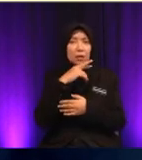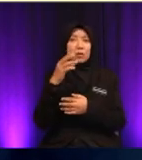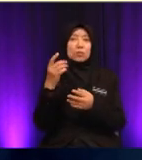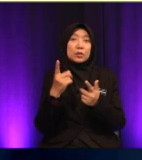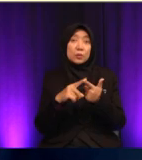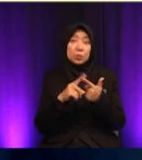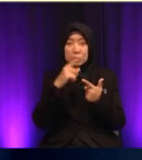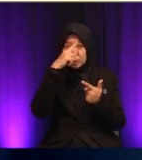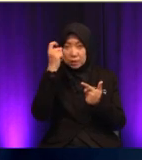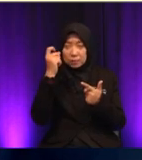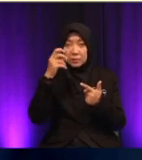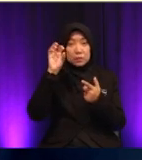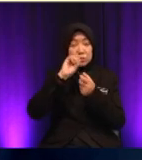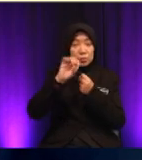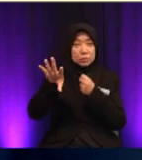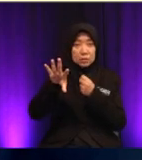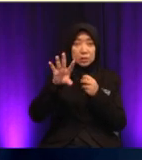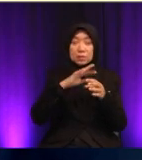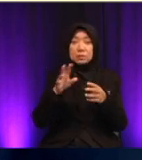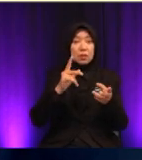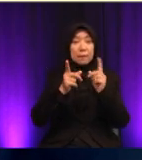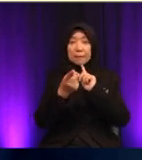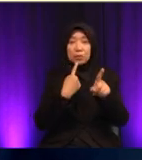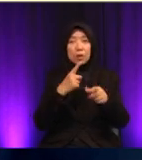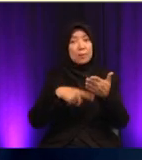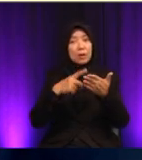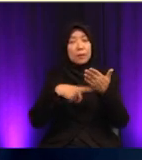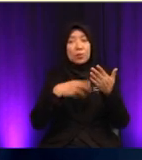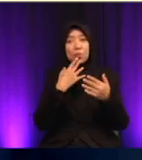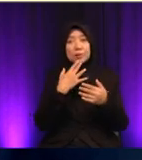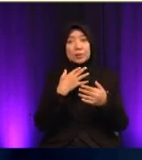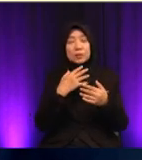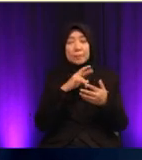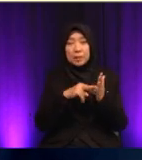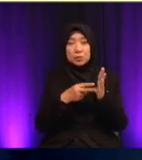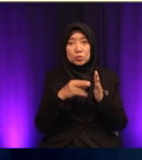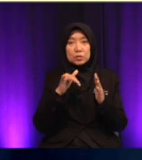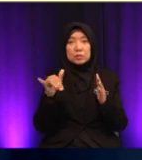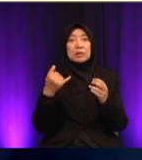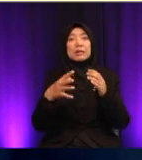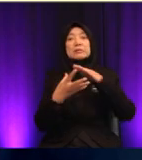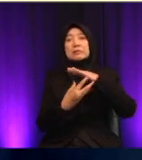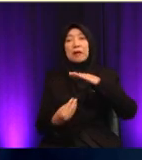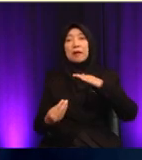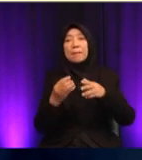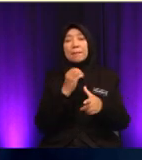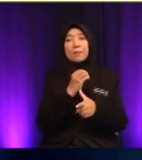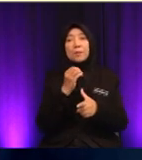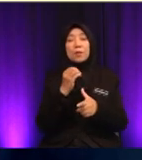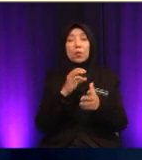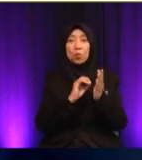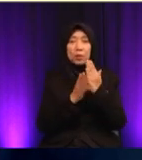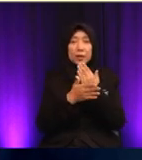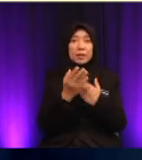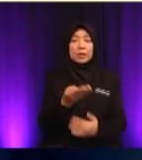hitam bilik sesudah cahaya dia tidak memantulkan aku-aku warnanya semua cahaya telah diserap oleh objek ini jadi kita